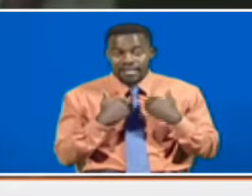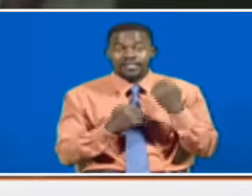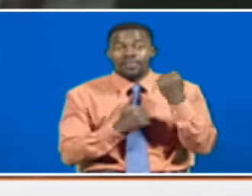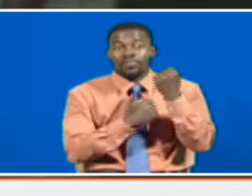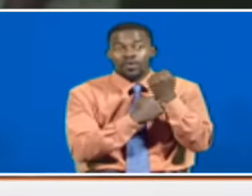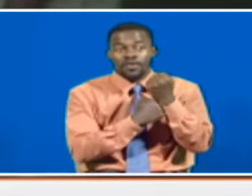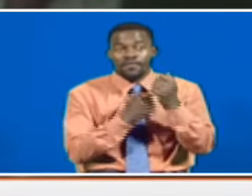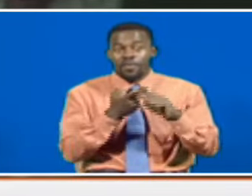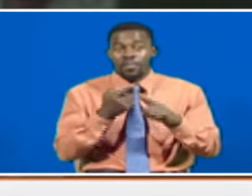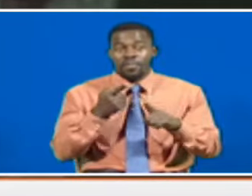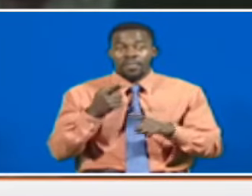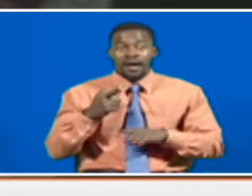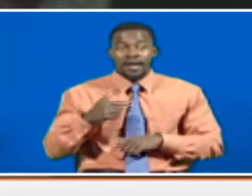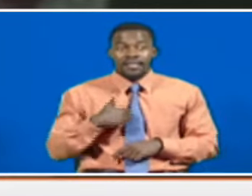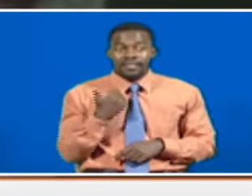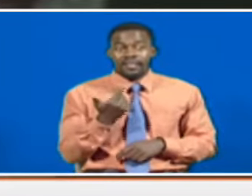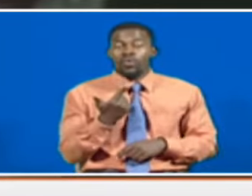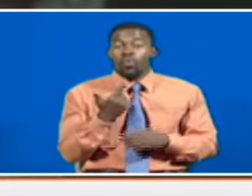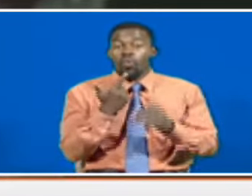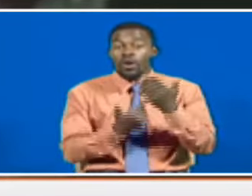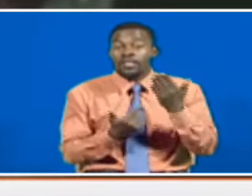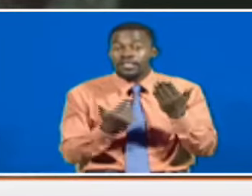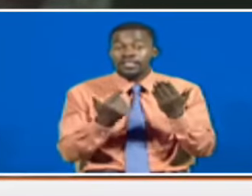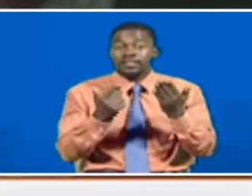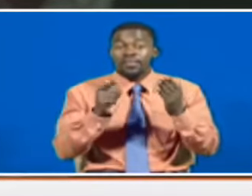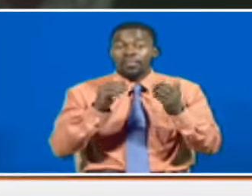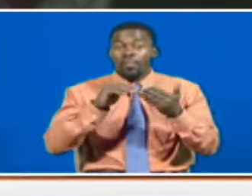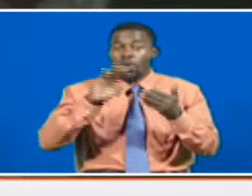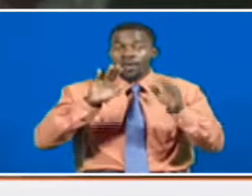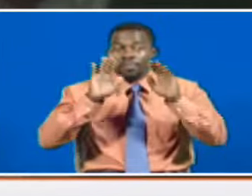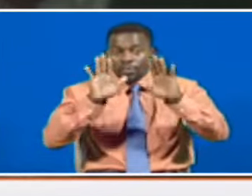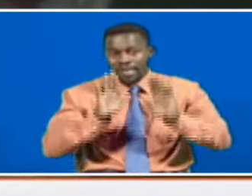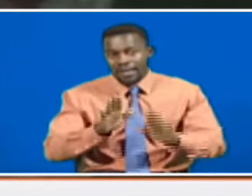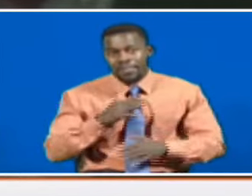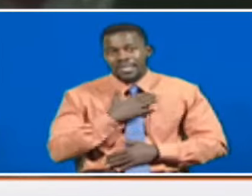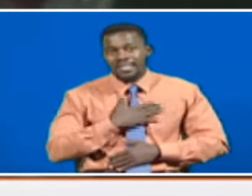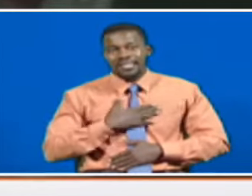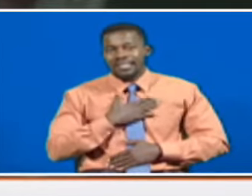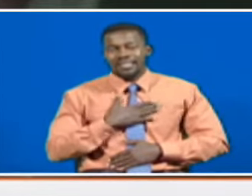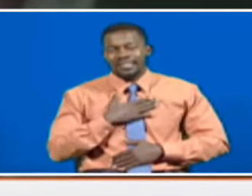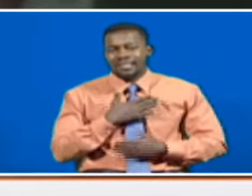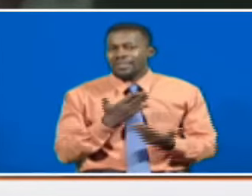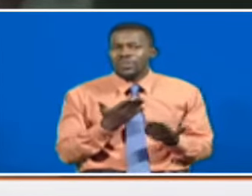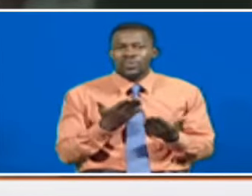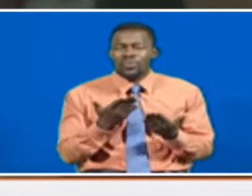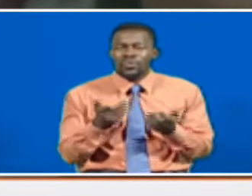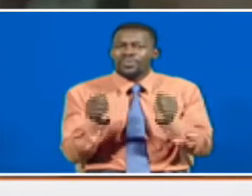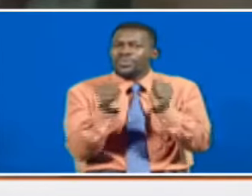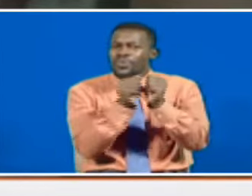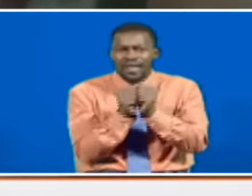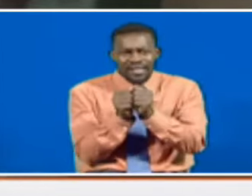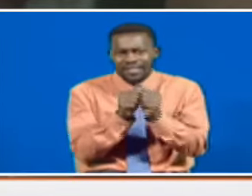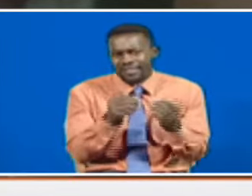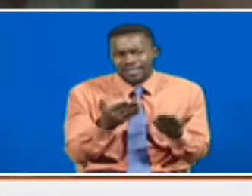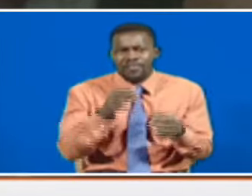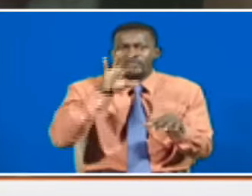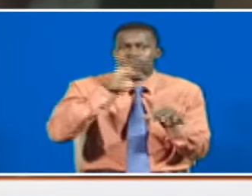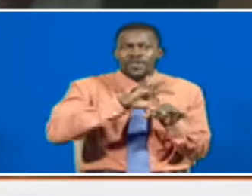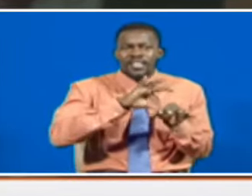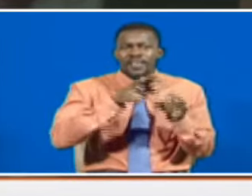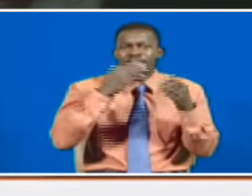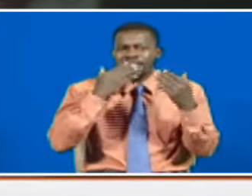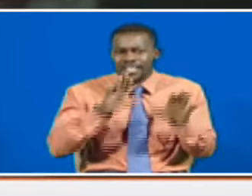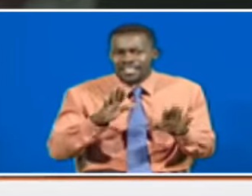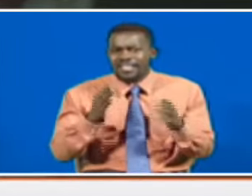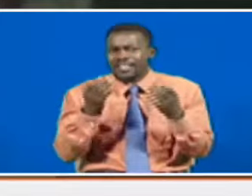What I want to ring that is most important is that let's reunite as one society. Elections have come, they are over.